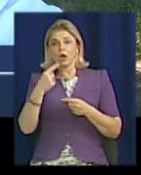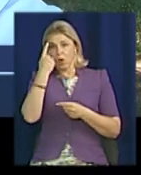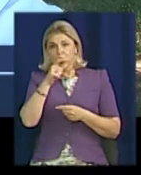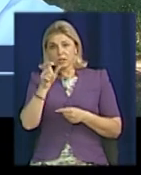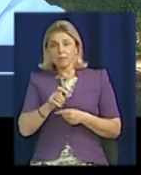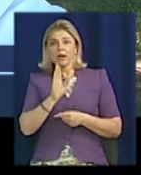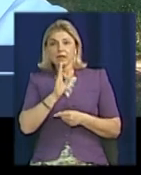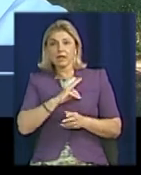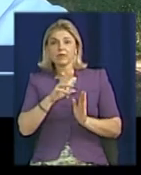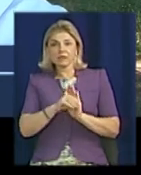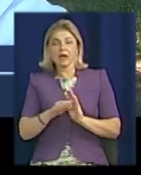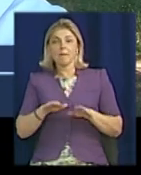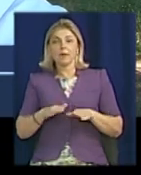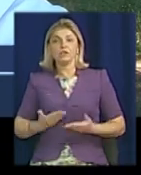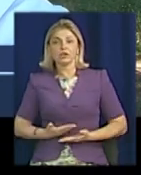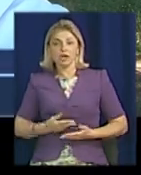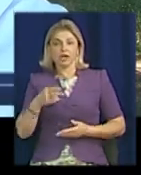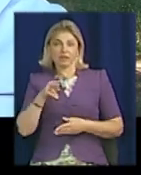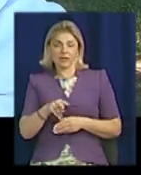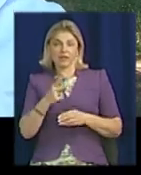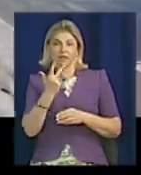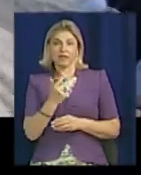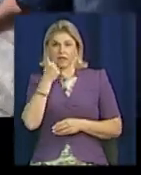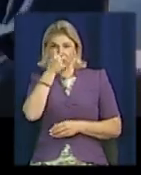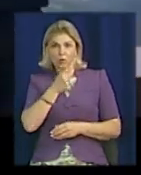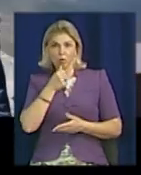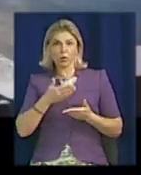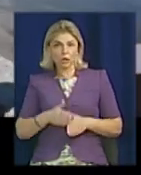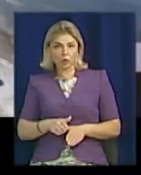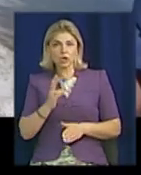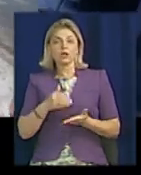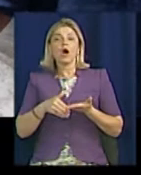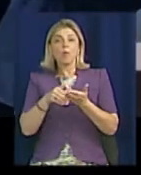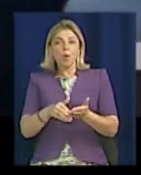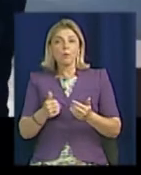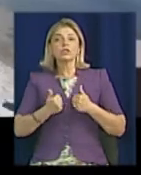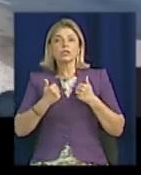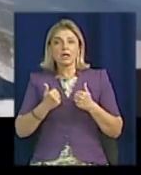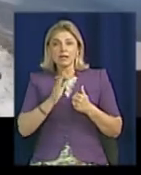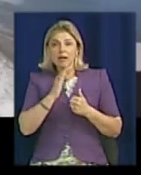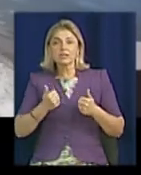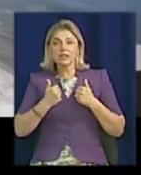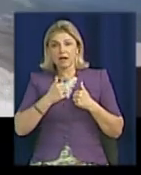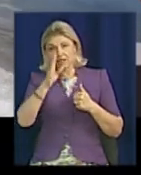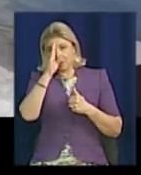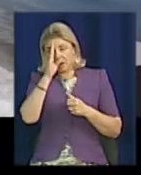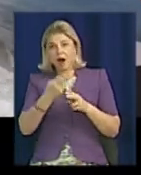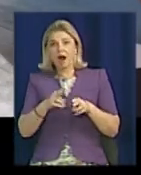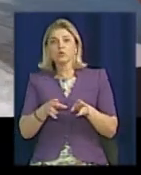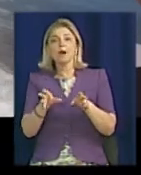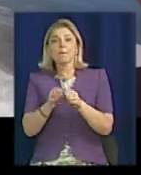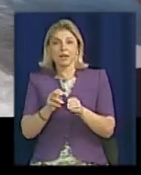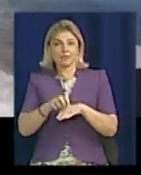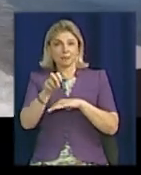нею виявилась місцева мешканка 2003 року народження. На допомогу дівчині намагався прийти тільки підліток, який пірнав разом із